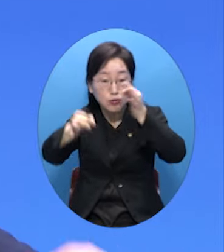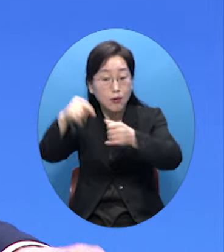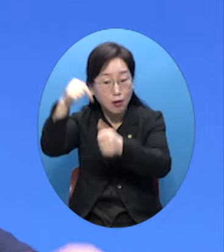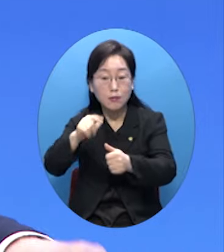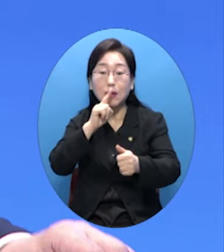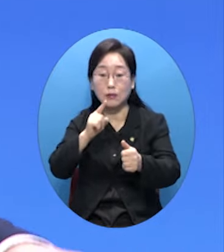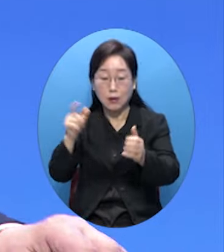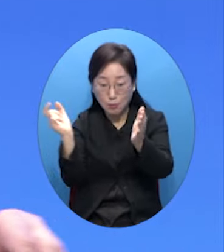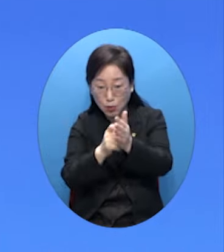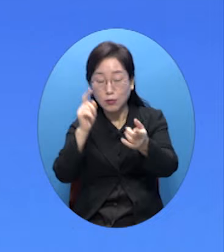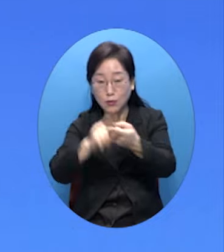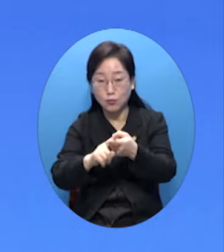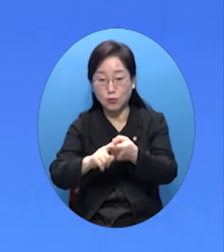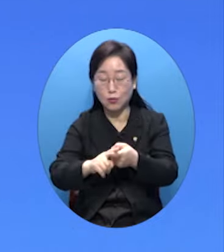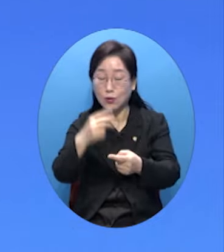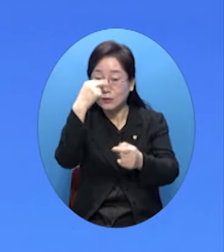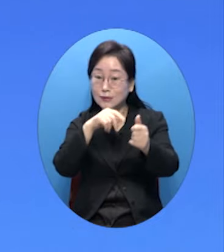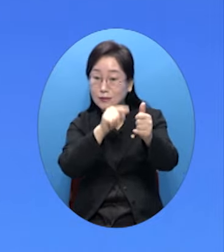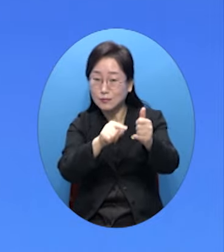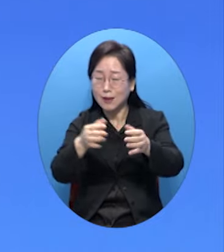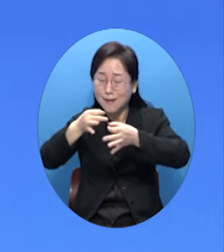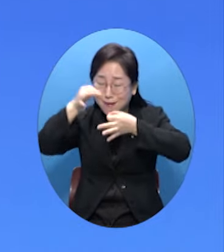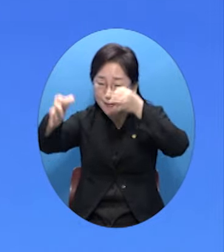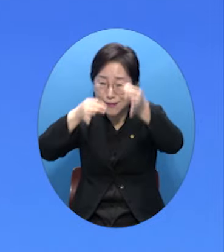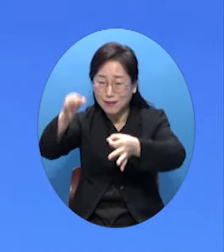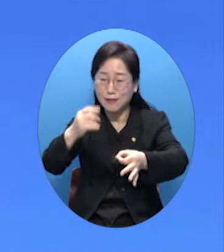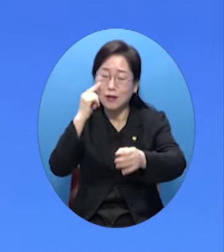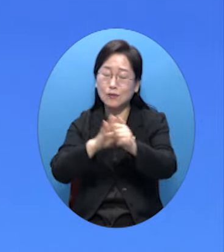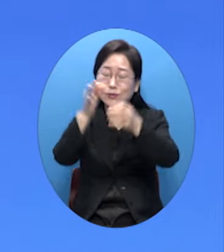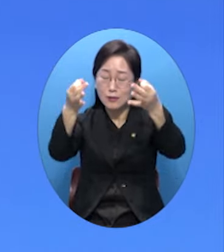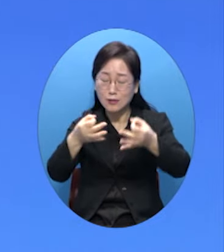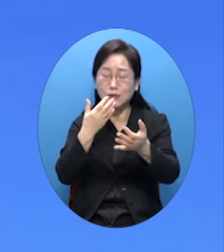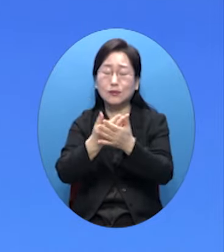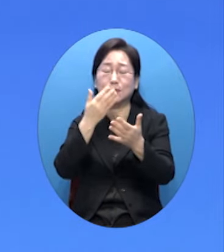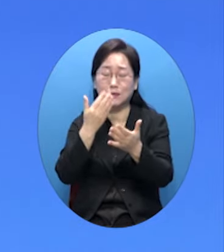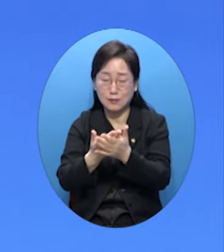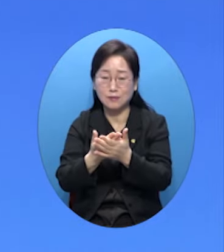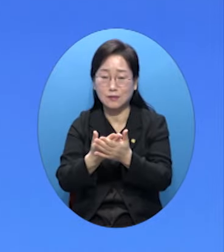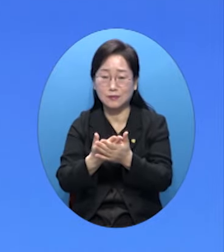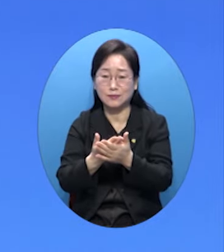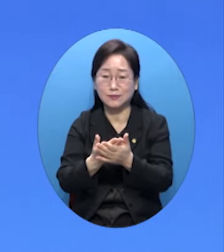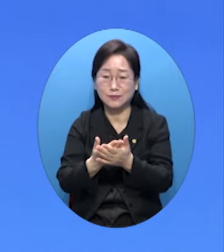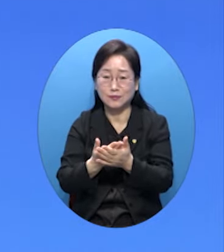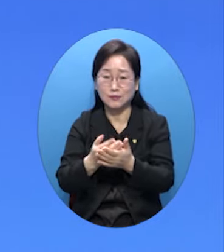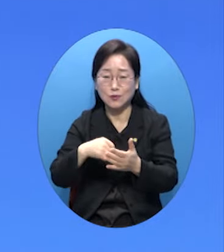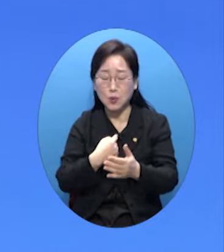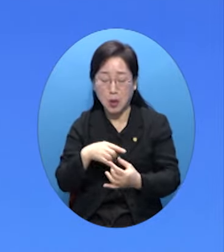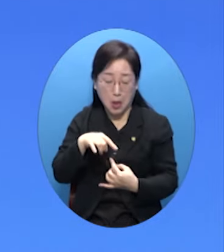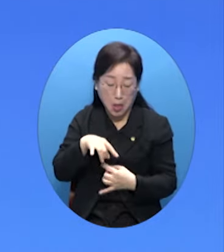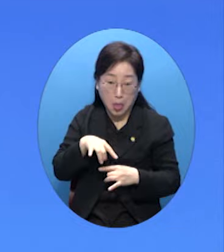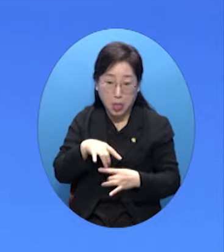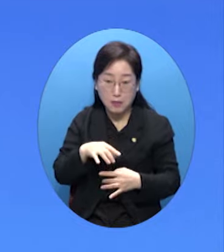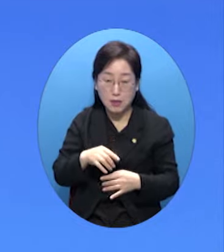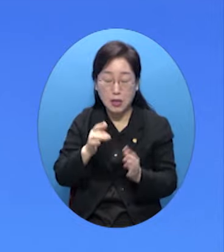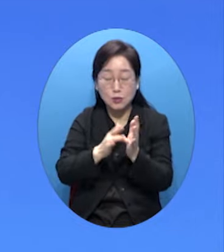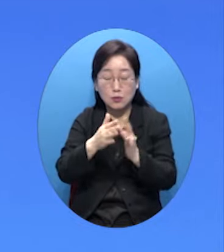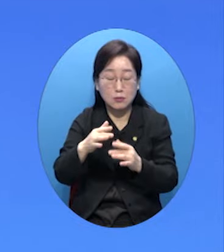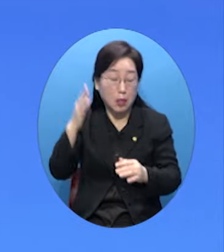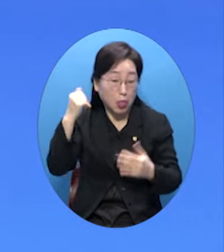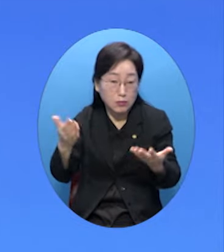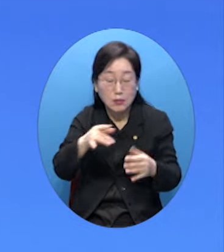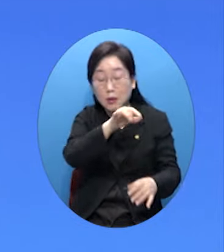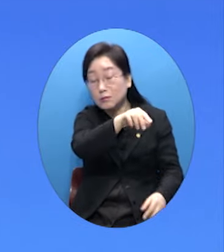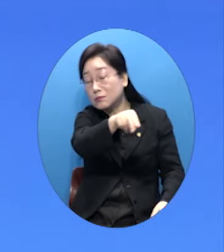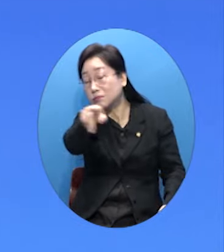부르짖었어요. 바디메어가 나를 불쌍히 여겨주세요. 혼자 중얼거렸다면 예수님 지나가셨습니다. 예수님 못